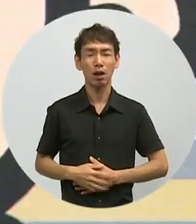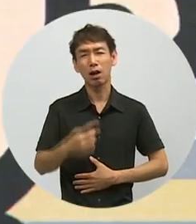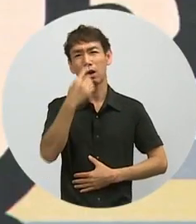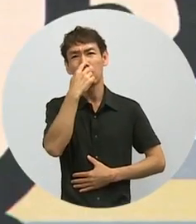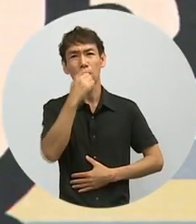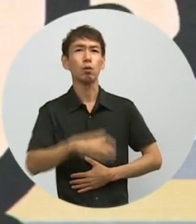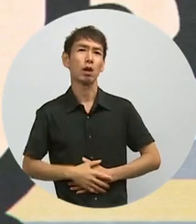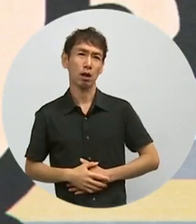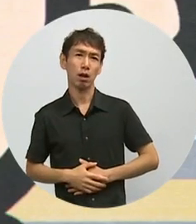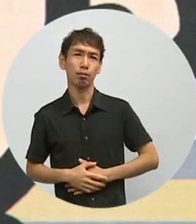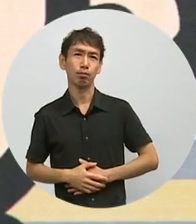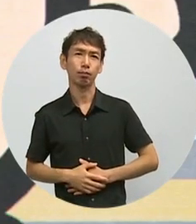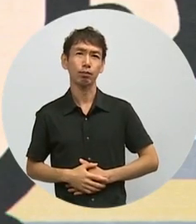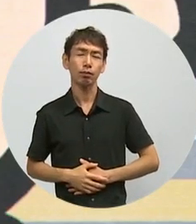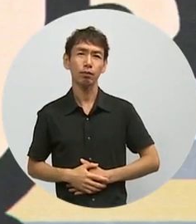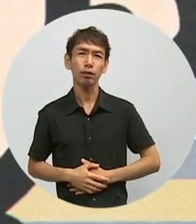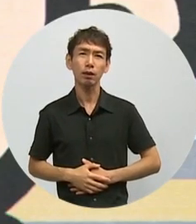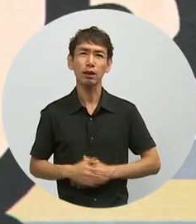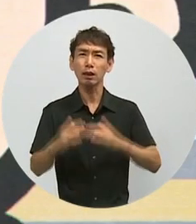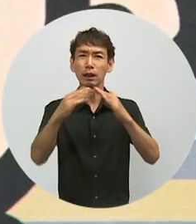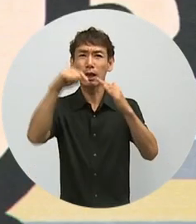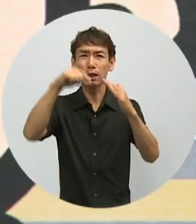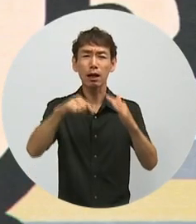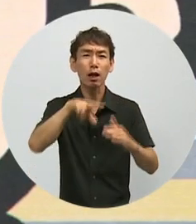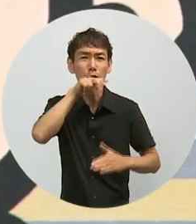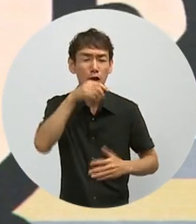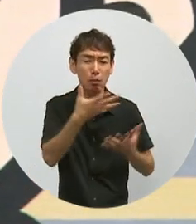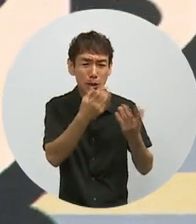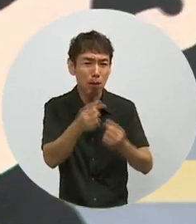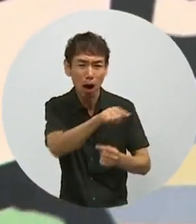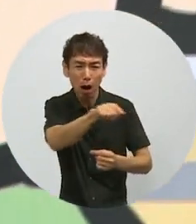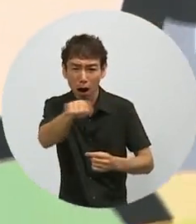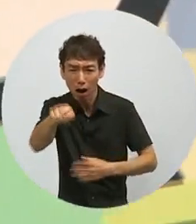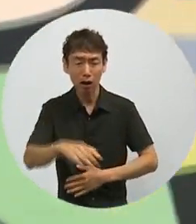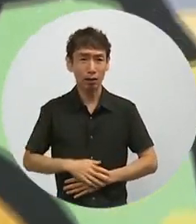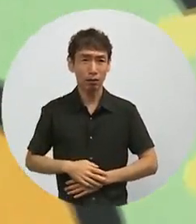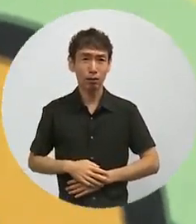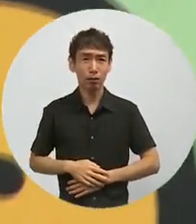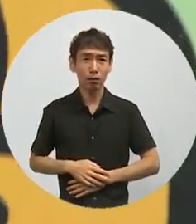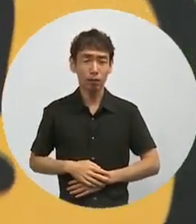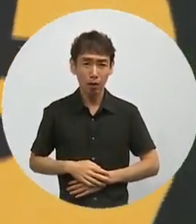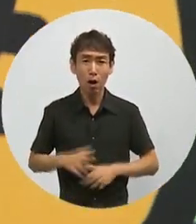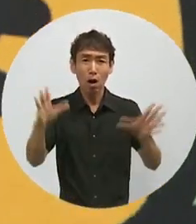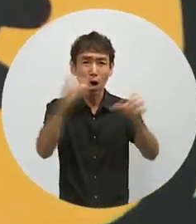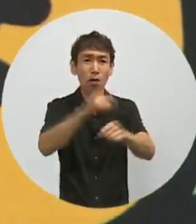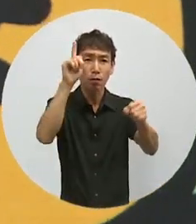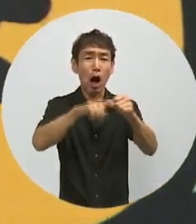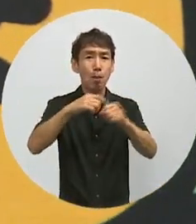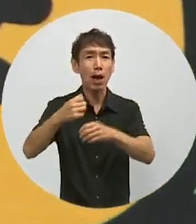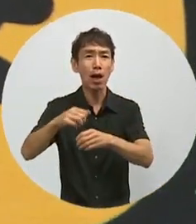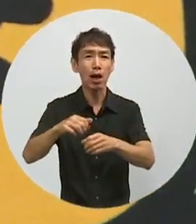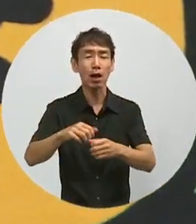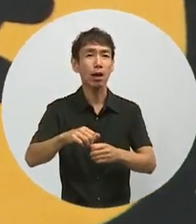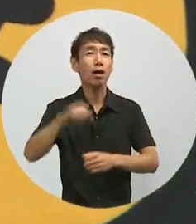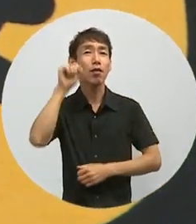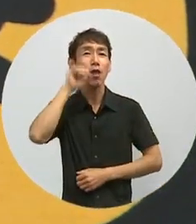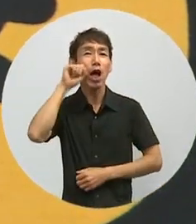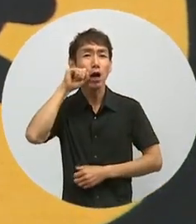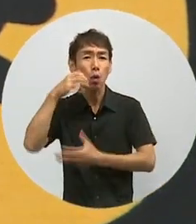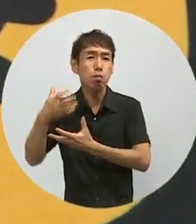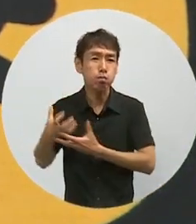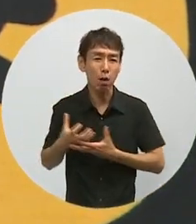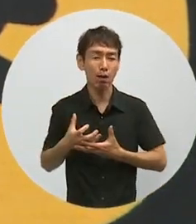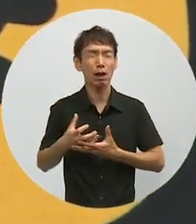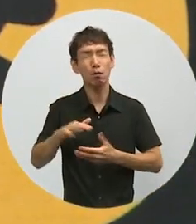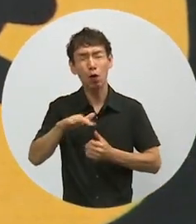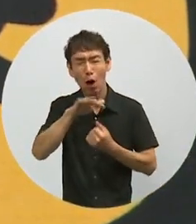よ、家にネズミがいっぱい出るからよ、猫を飼ったんだよ。その猫がかわいいことかわいいこと、